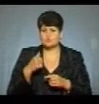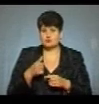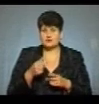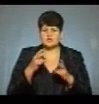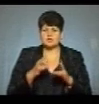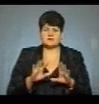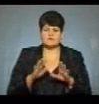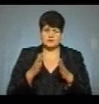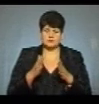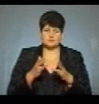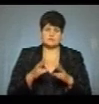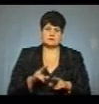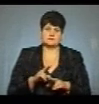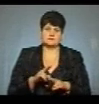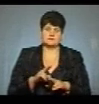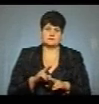Нещасний випадок